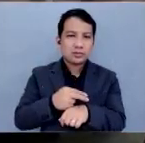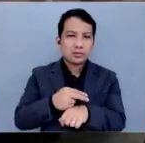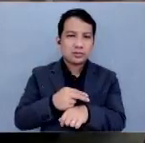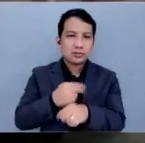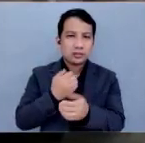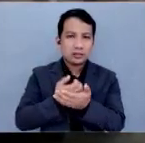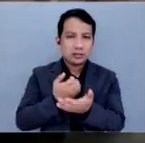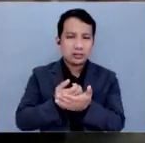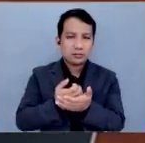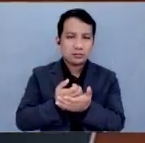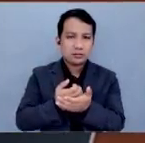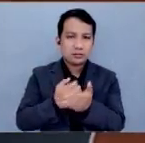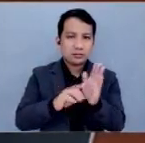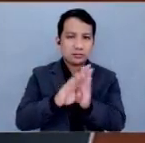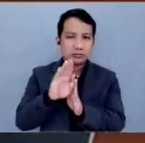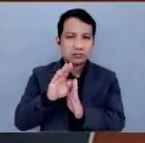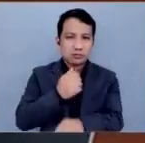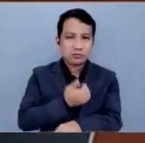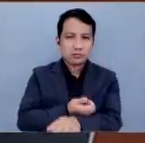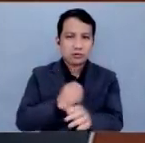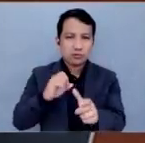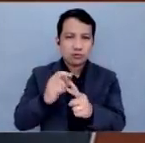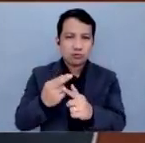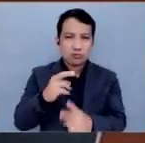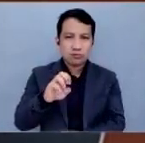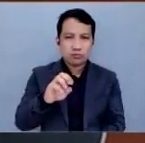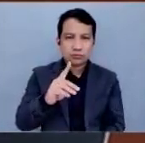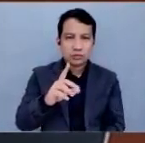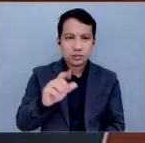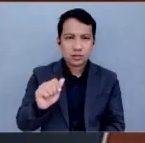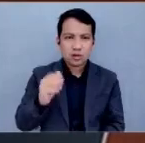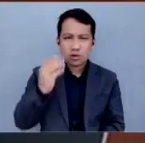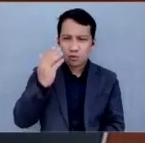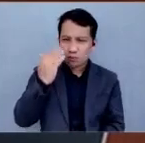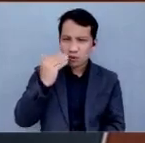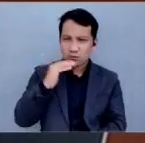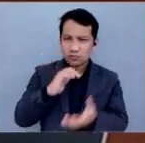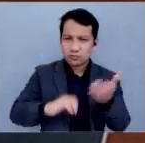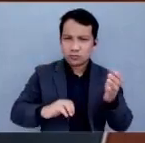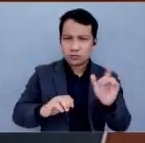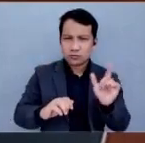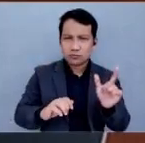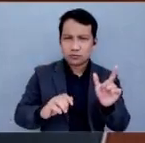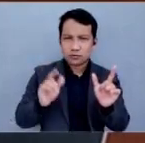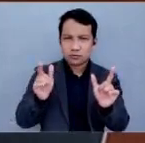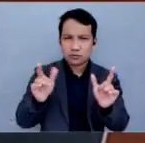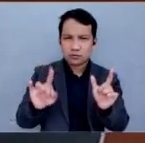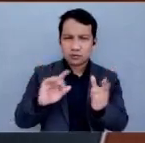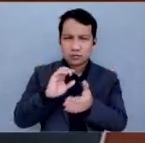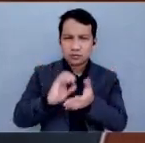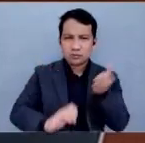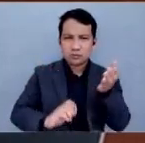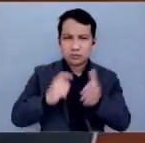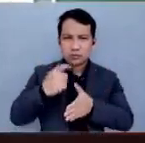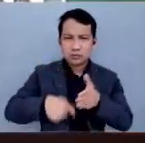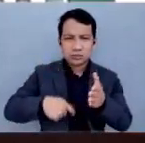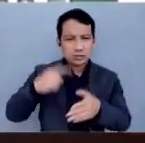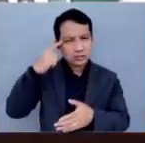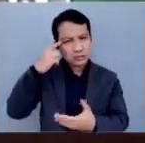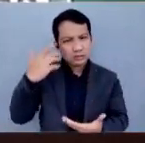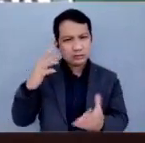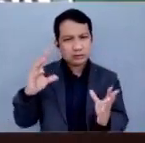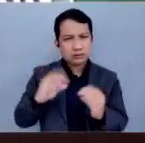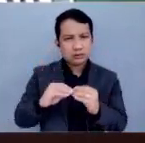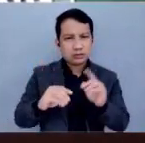NEDA Board. Kinukwestiyon din ang senadora kung bakit hanggang 2028 ang tariff cut. Tingin ni Amy, hindi kinonsulta